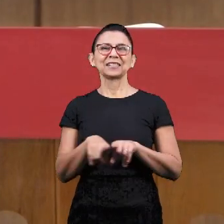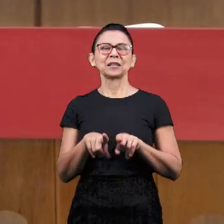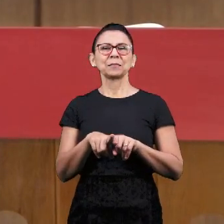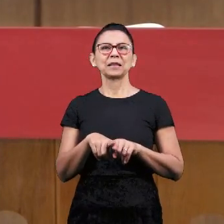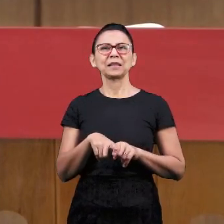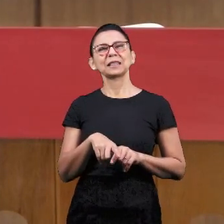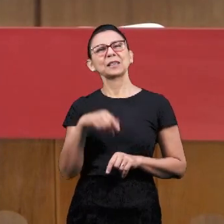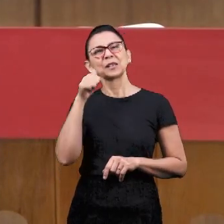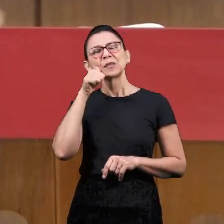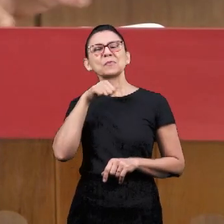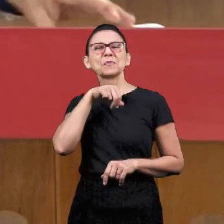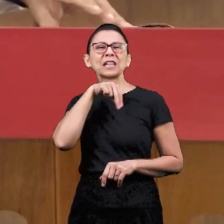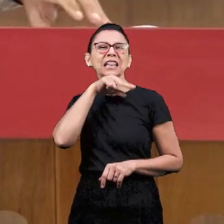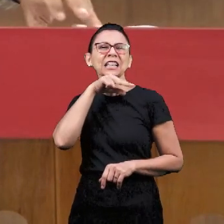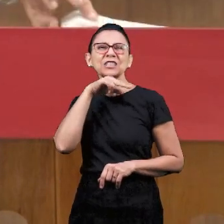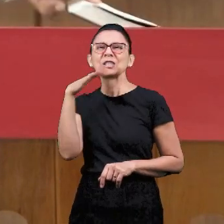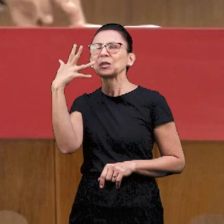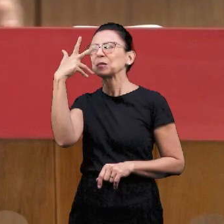Très bien.